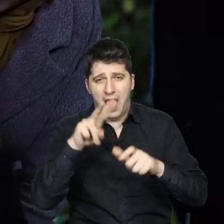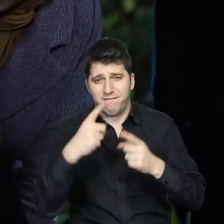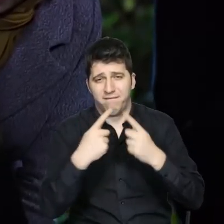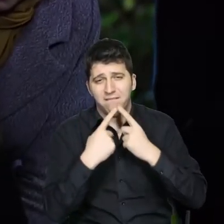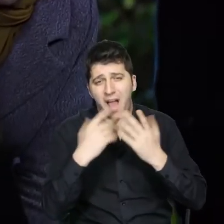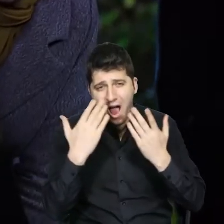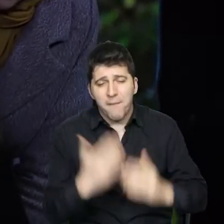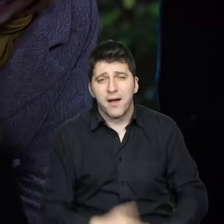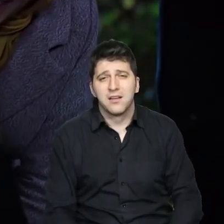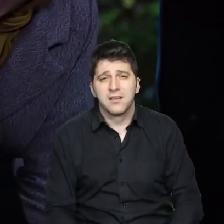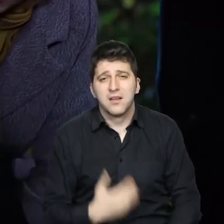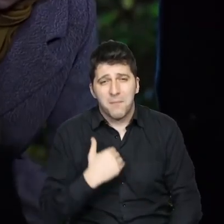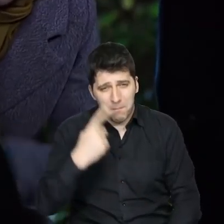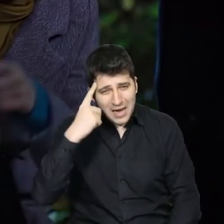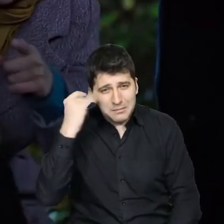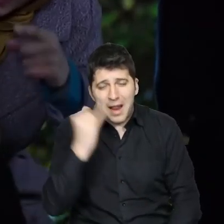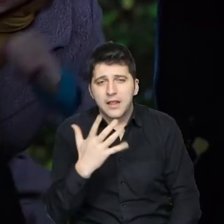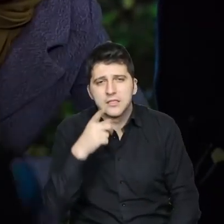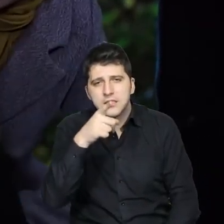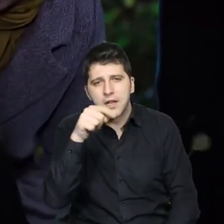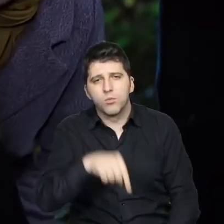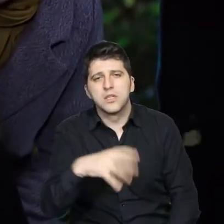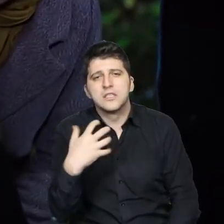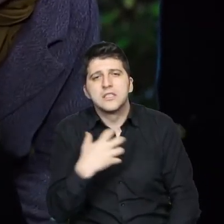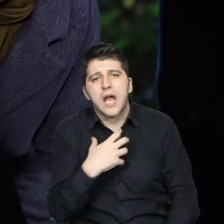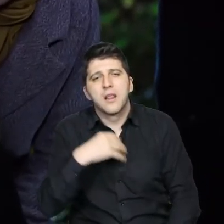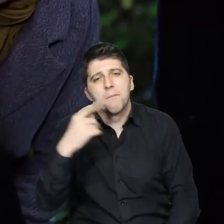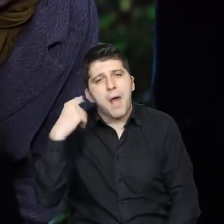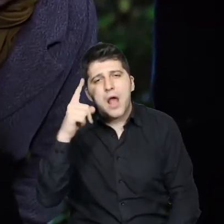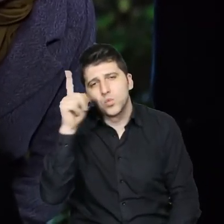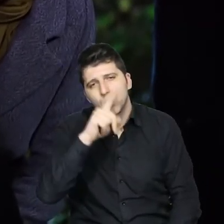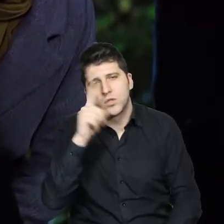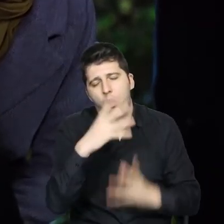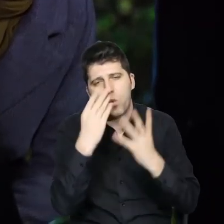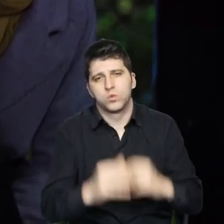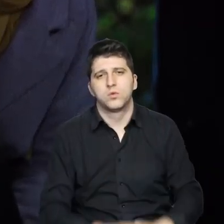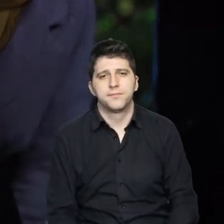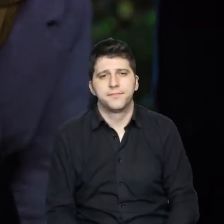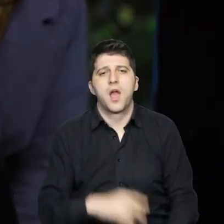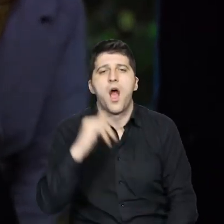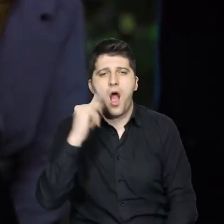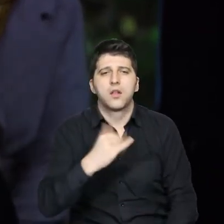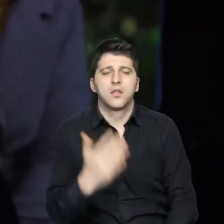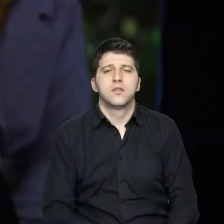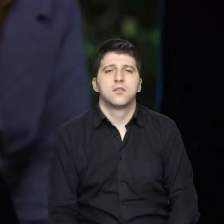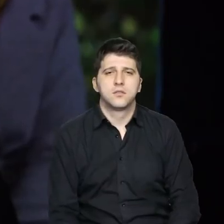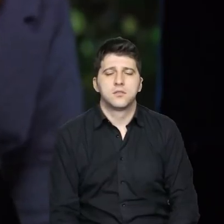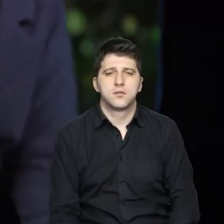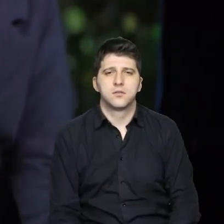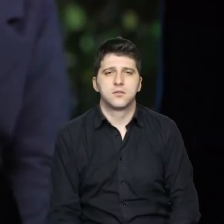ama başımıza ne geldiyse asıl senin bu dedektiflik merakın yüzünden geldi. Haklı.